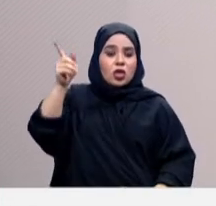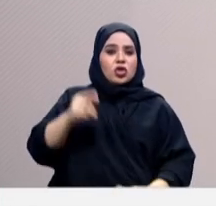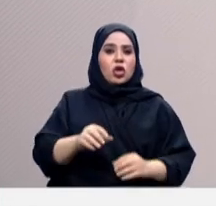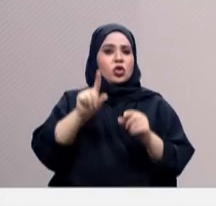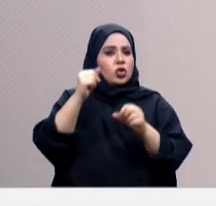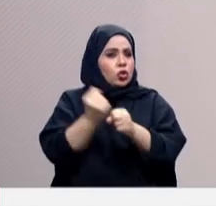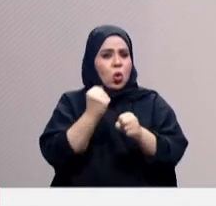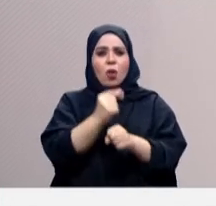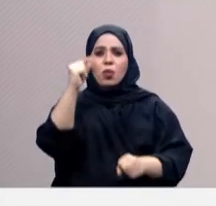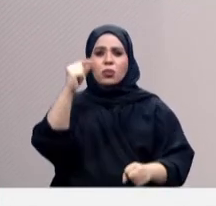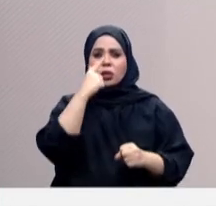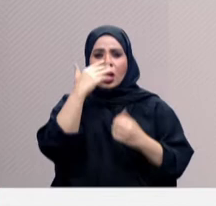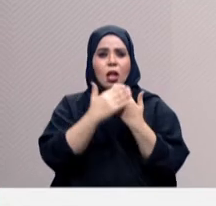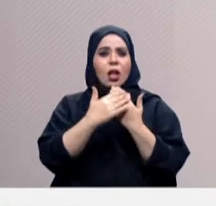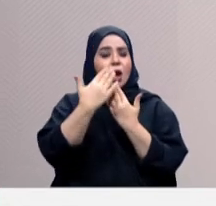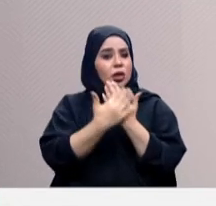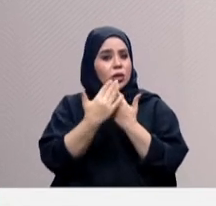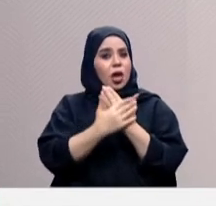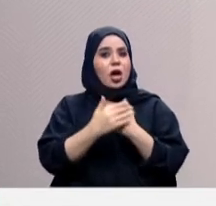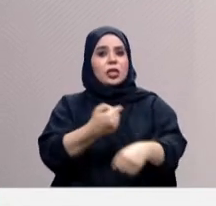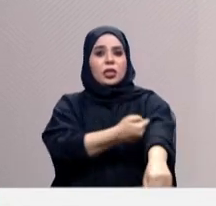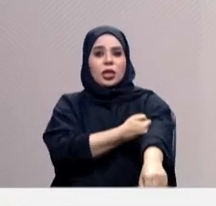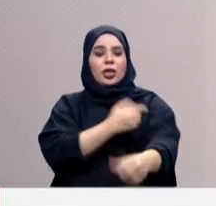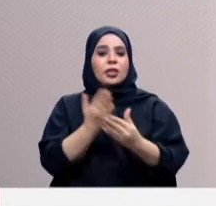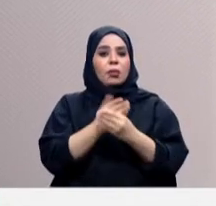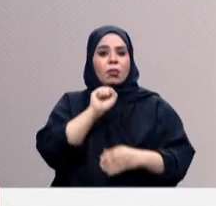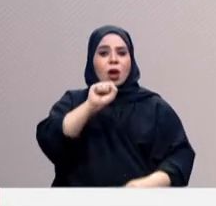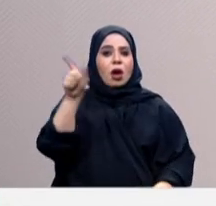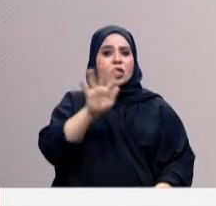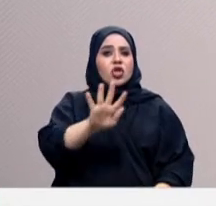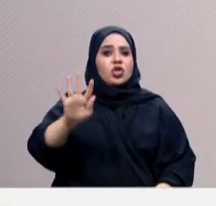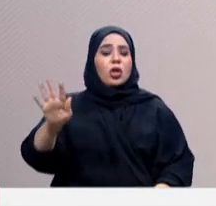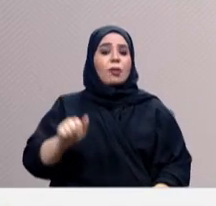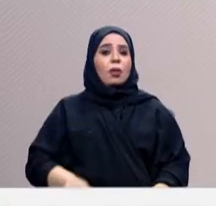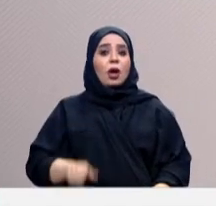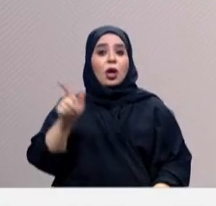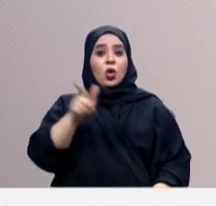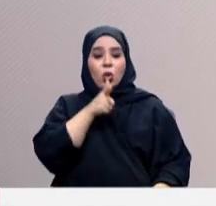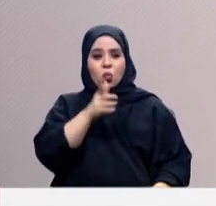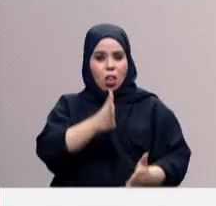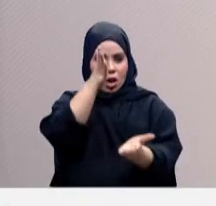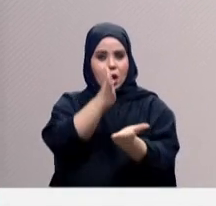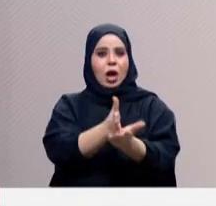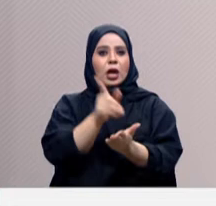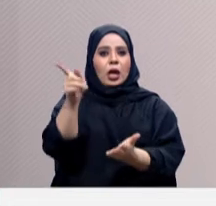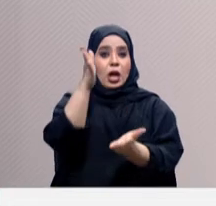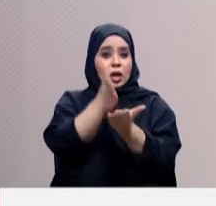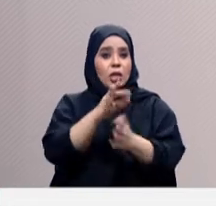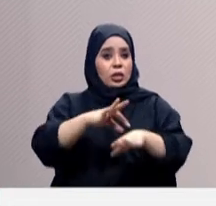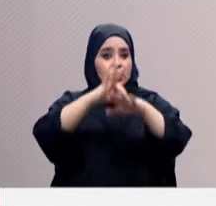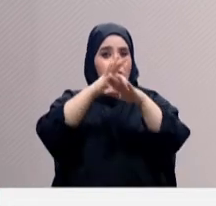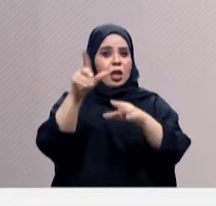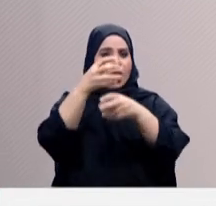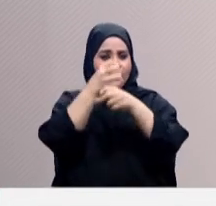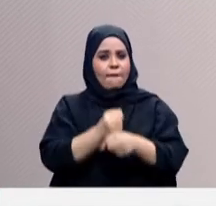الصحية بشكل مستدام للمواطن والمقيم باعتبارها حقا ثابتا من حقوق الإنسان، وضمن